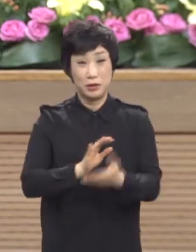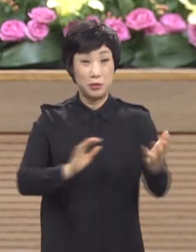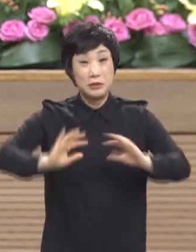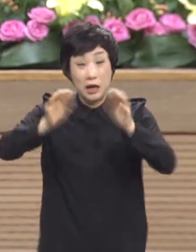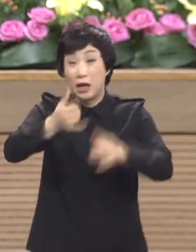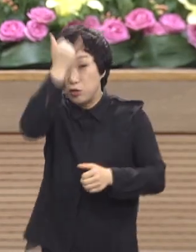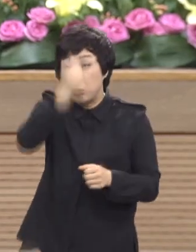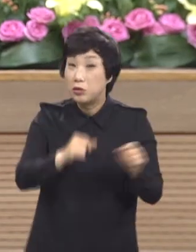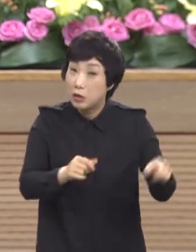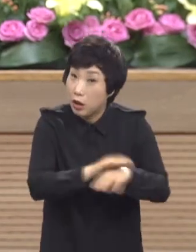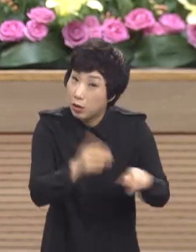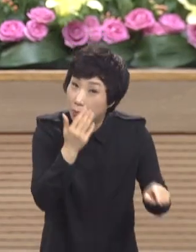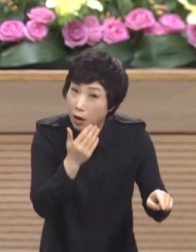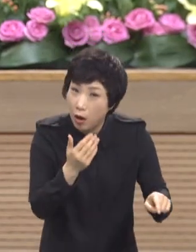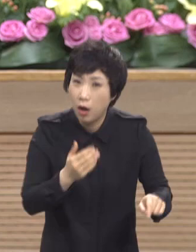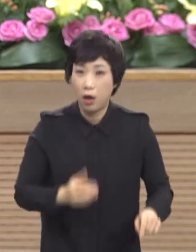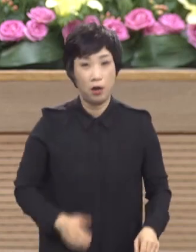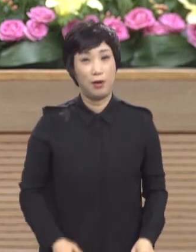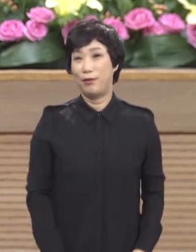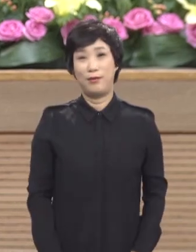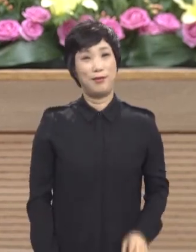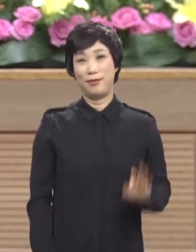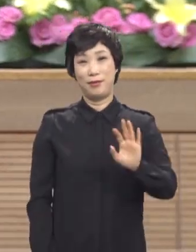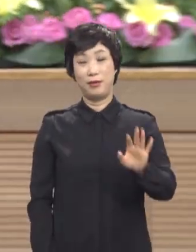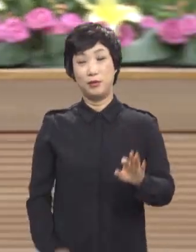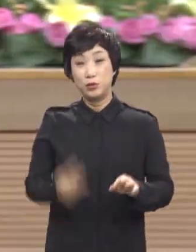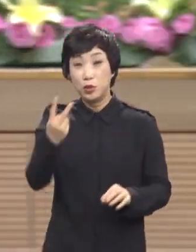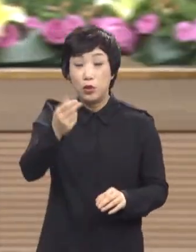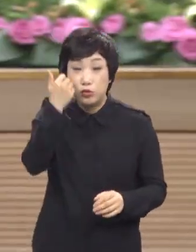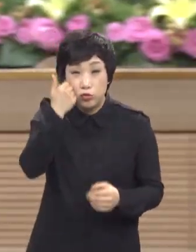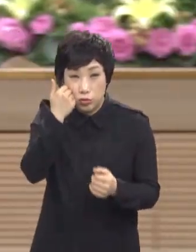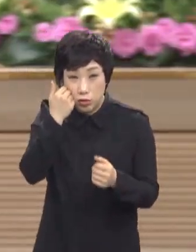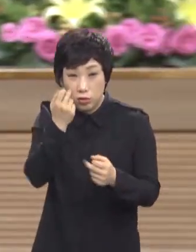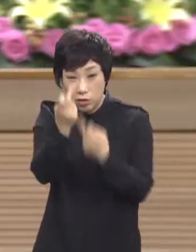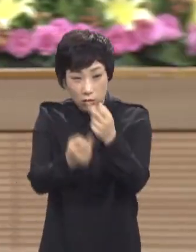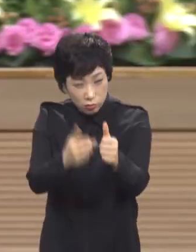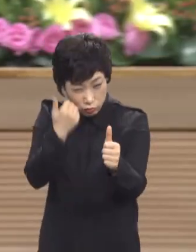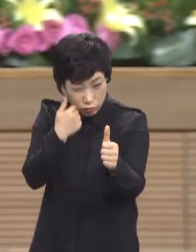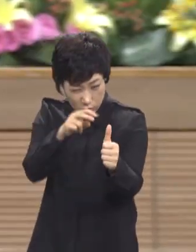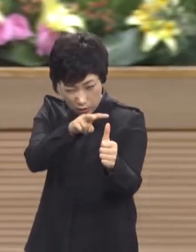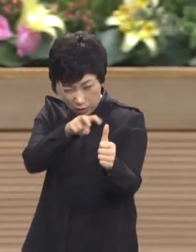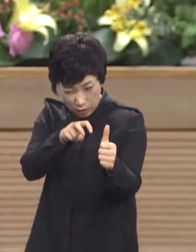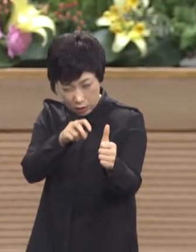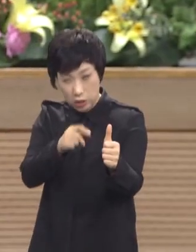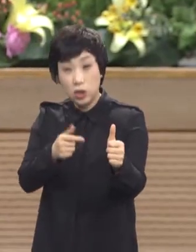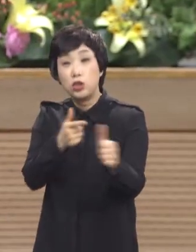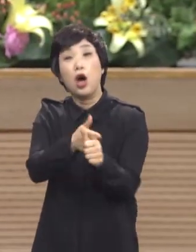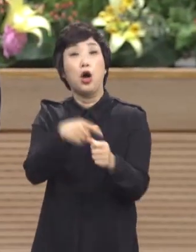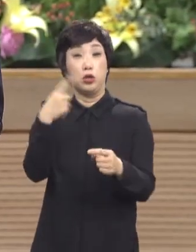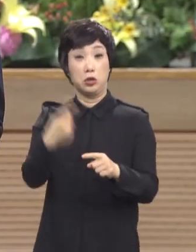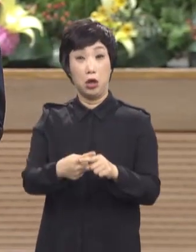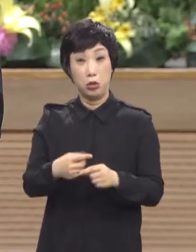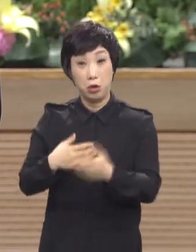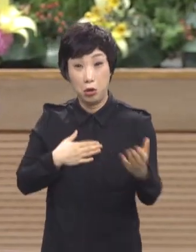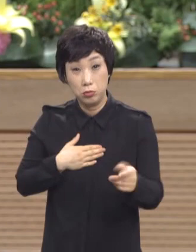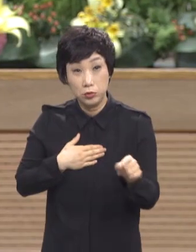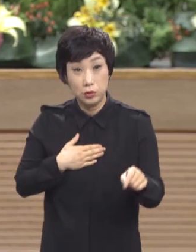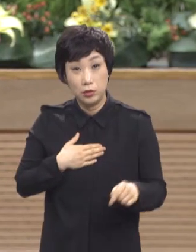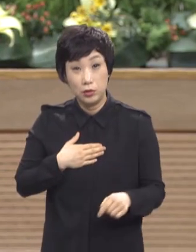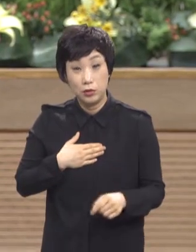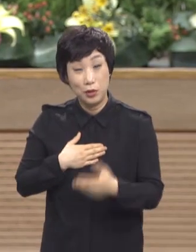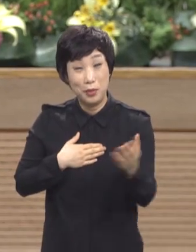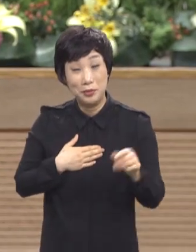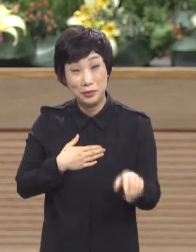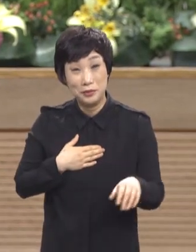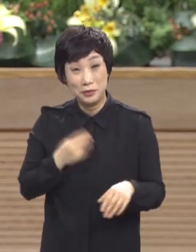윤리 도덕으로 일컬 수 있어. 형제를 비고 미워만 해도 살인이라고 했으니 그렇게만 했으면 두